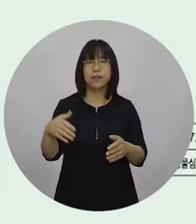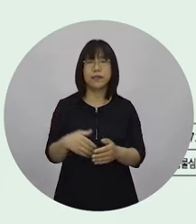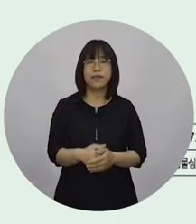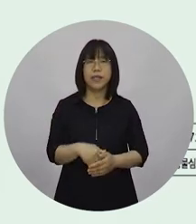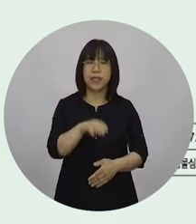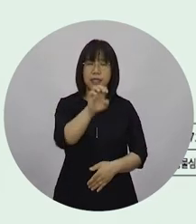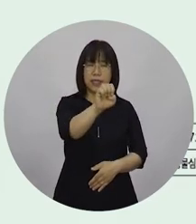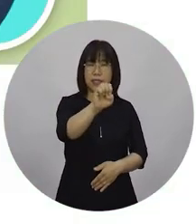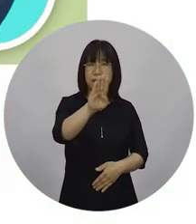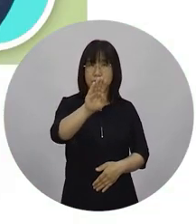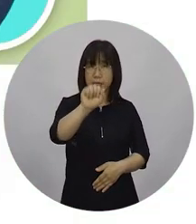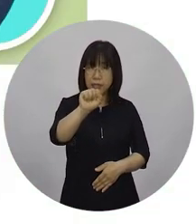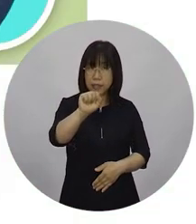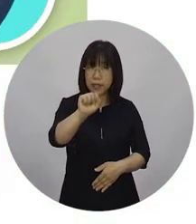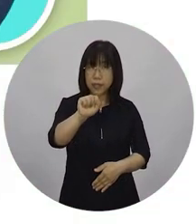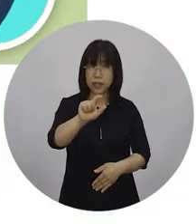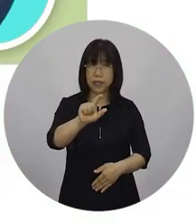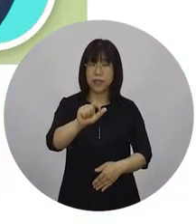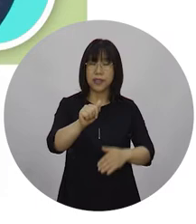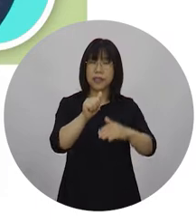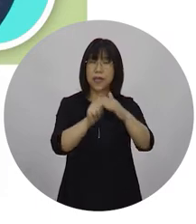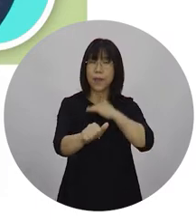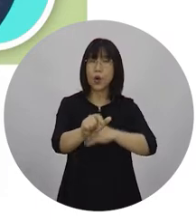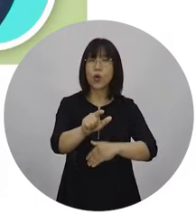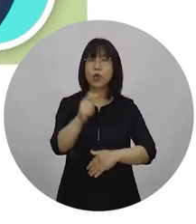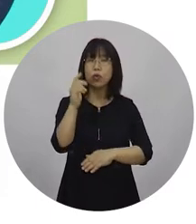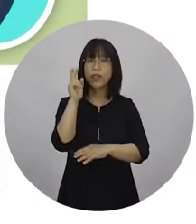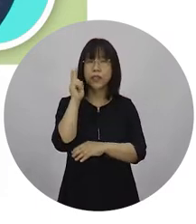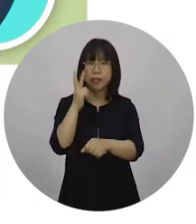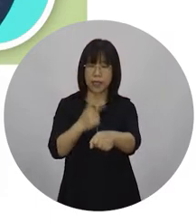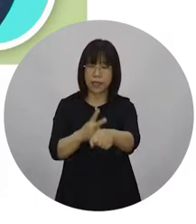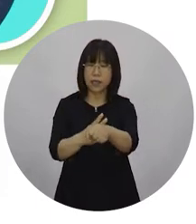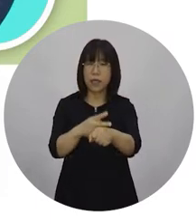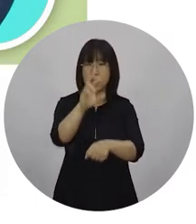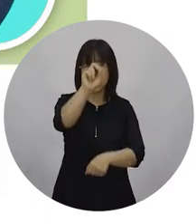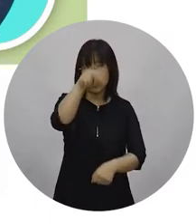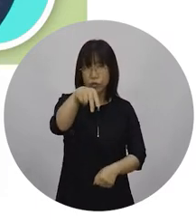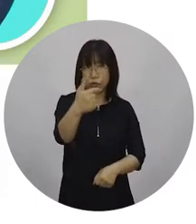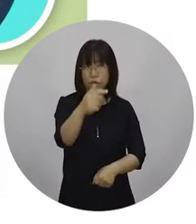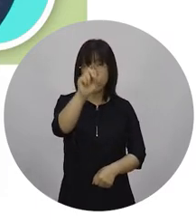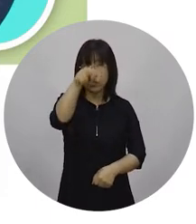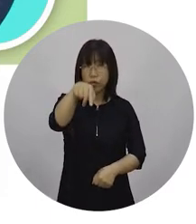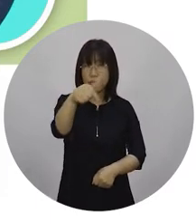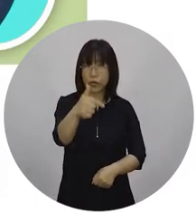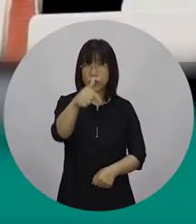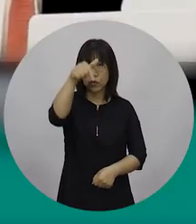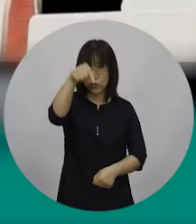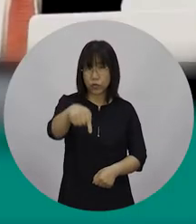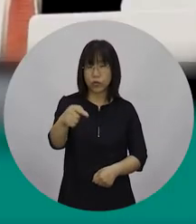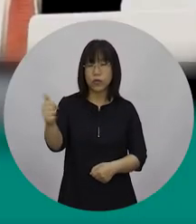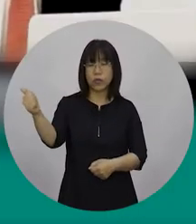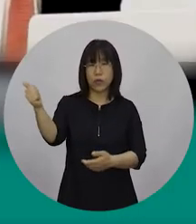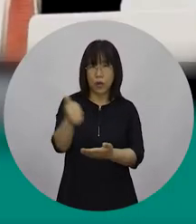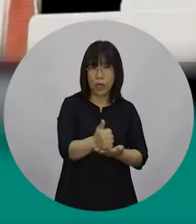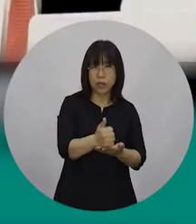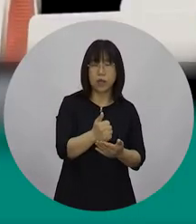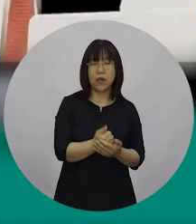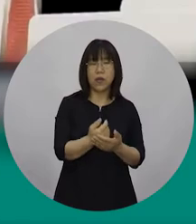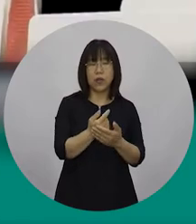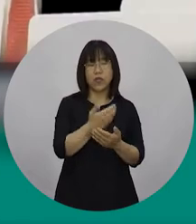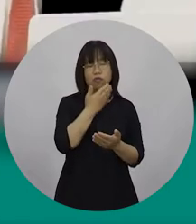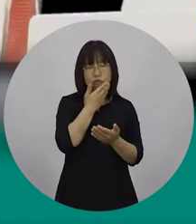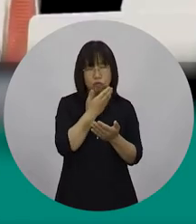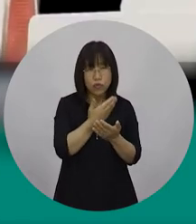설명에는 ebsi 입시 대표강사 융융 9 강사가 나와 6월 모의 평가 분석을 토대로 주요 대학의